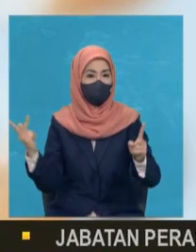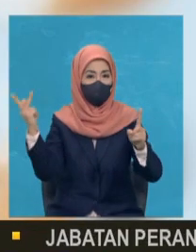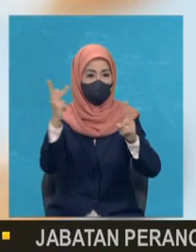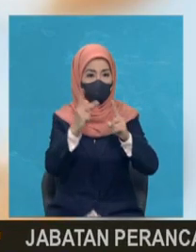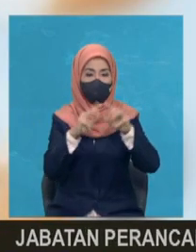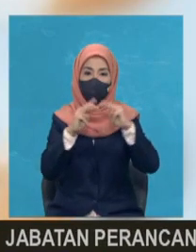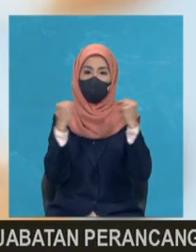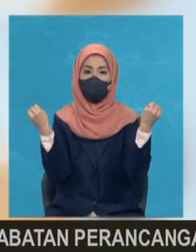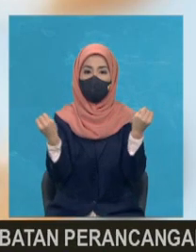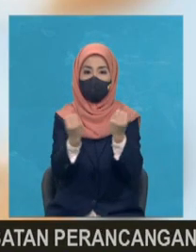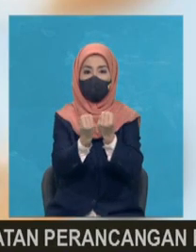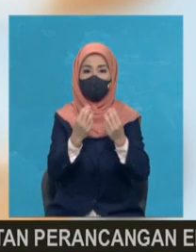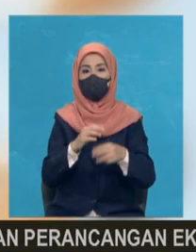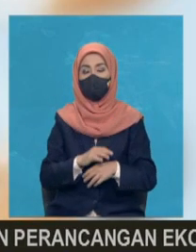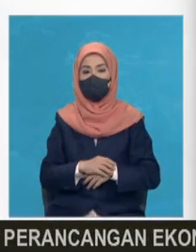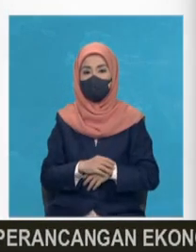masyarakat